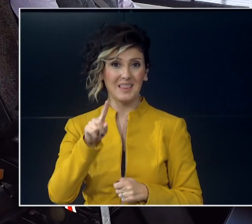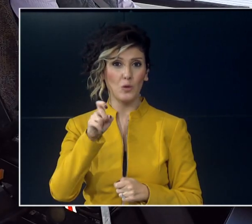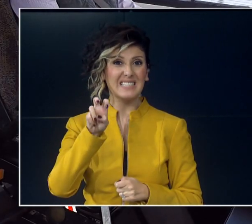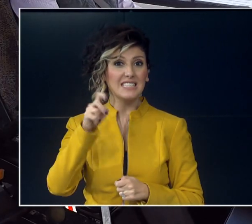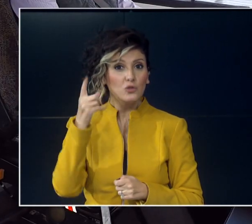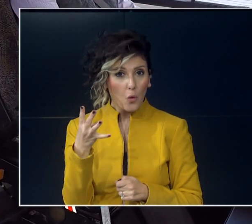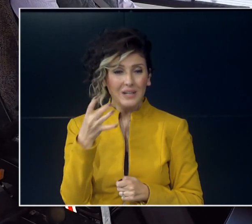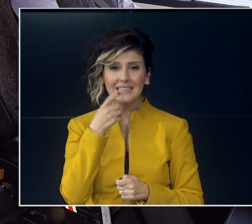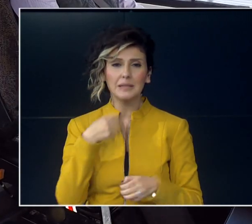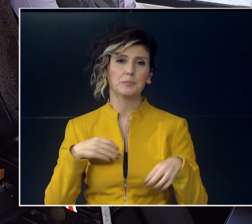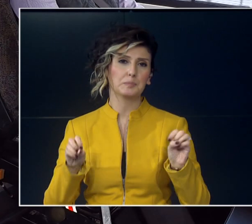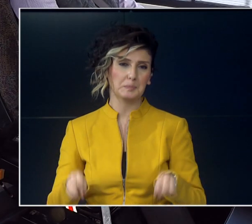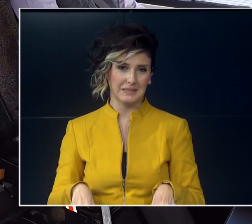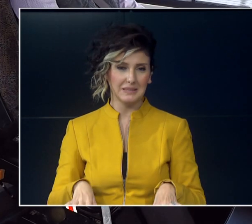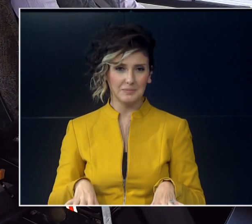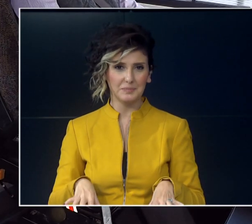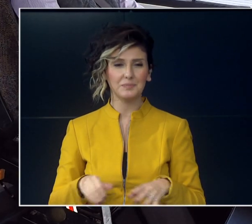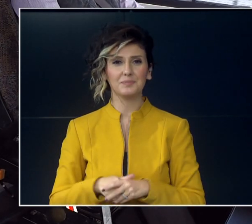84'te bıraktık.